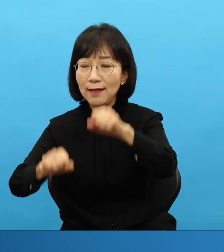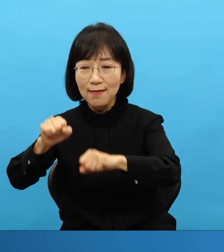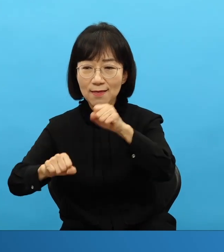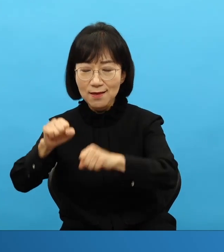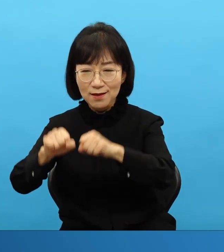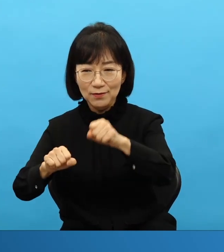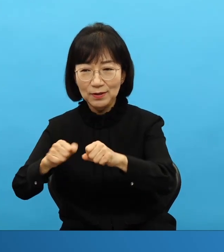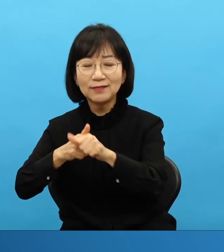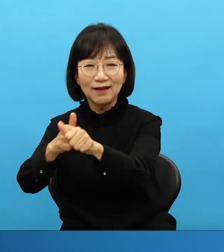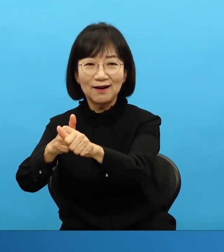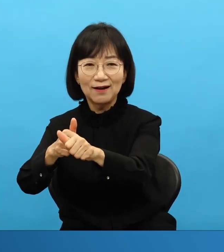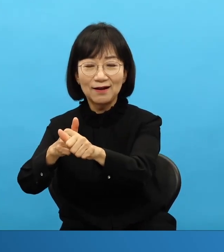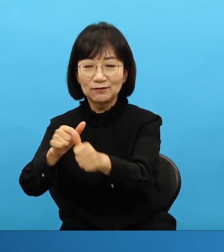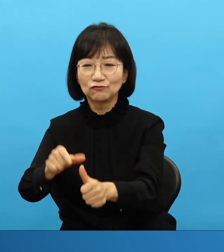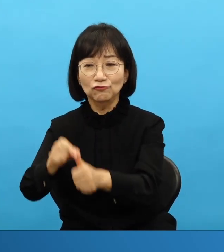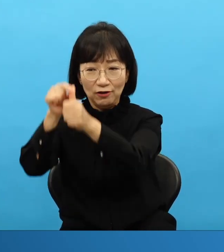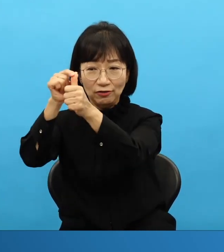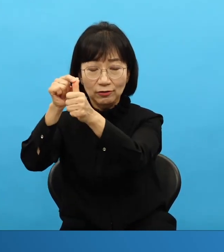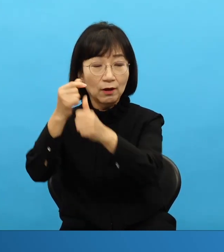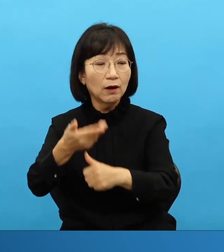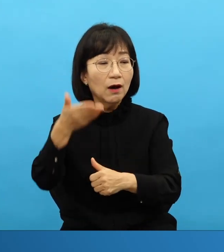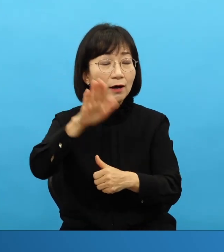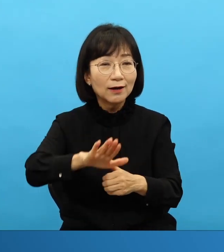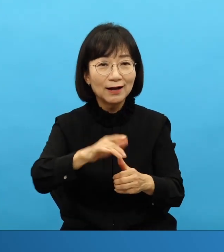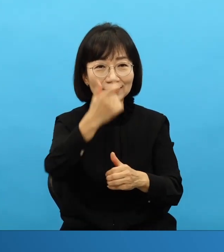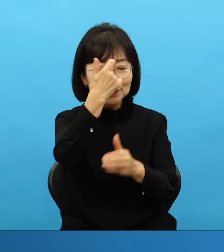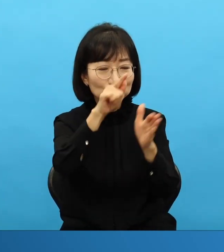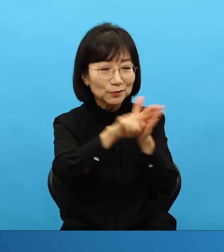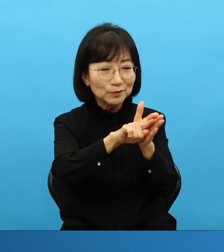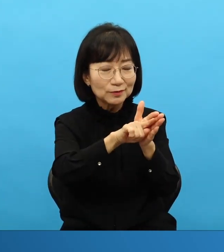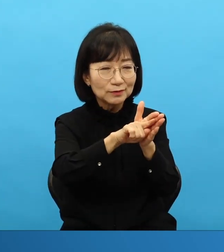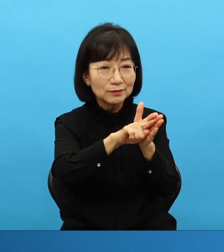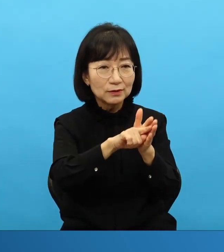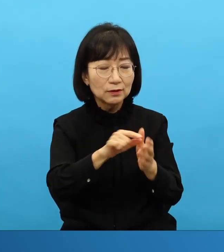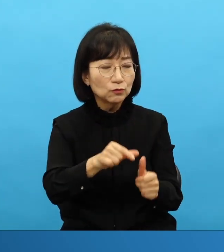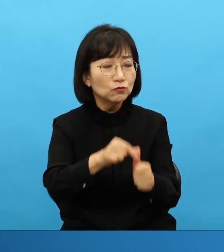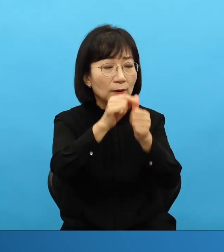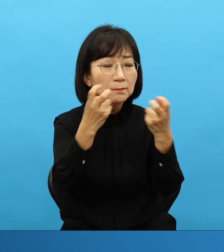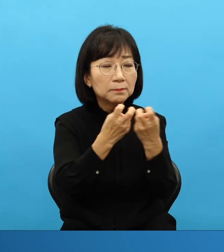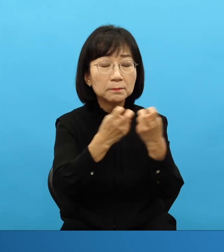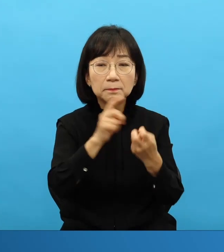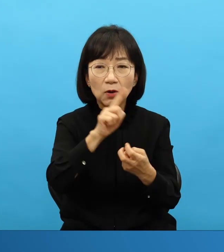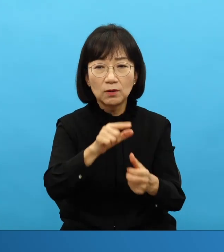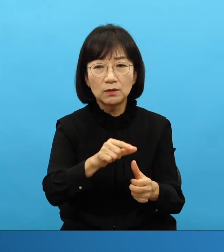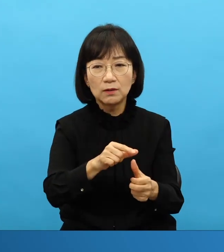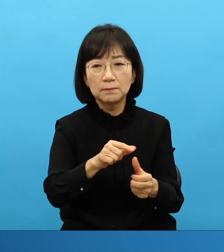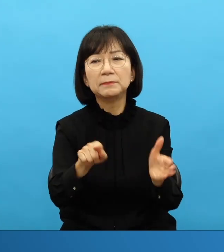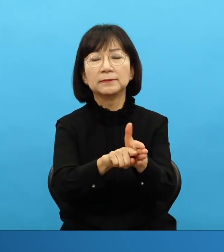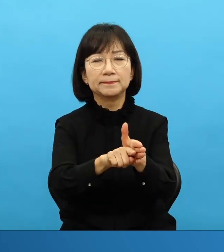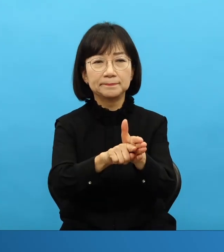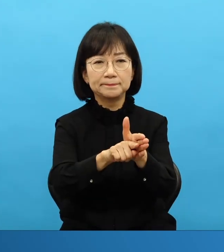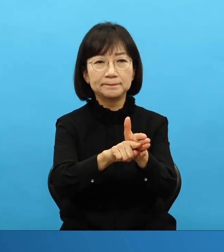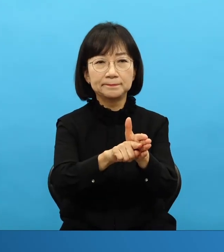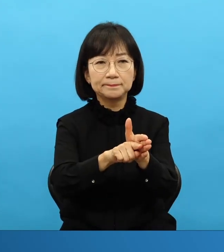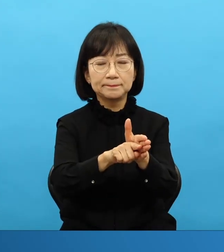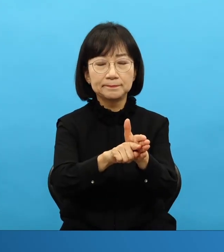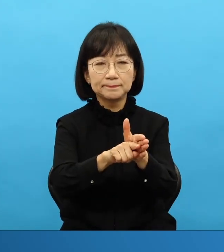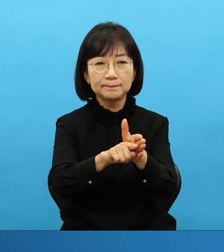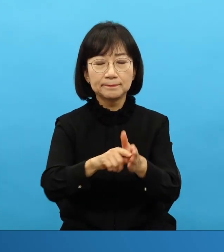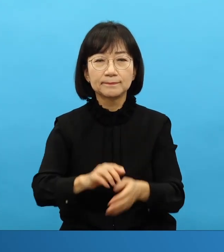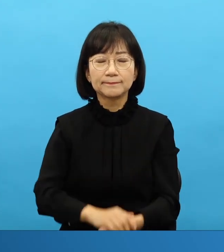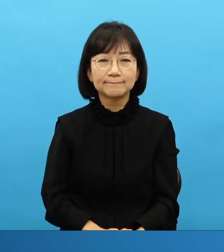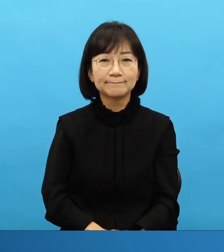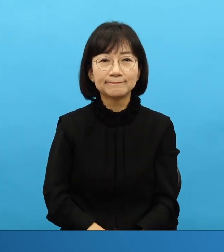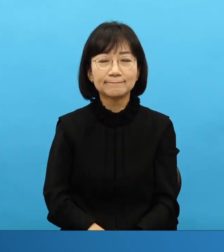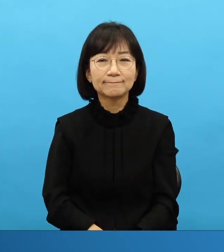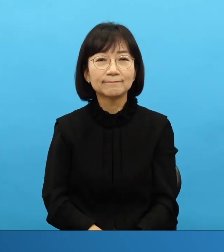믿음의 구원입니다. 基督教是信心的救 그 恩。 믿음을 갖도록 하나님의 모든 은혜를 다 만들어 주셨어요. 神为了让我们拥有那份信心，